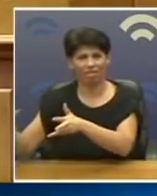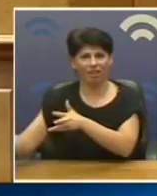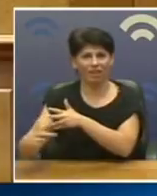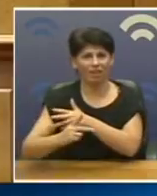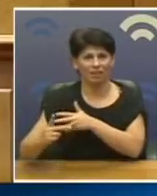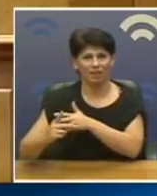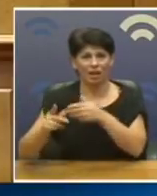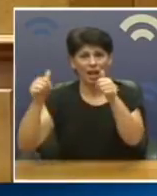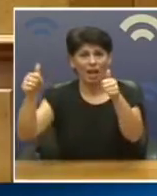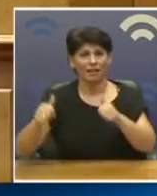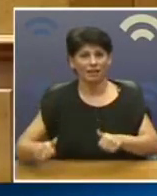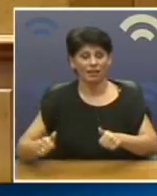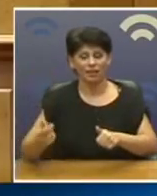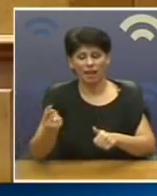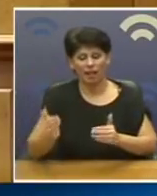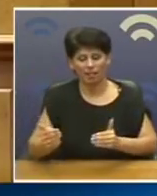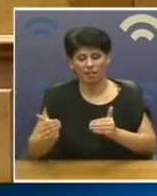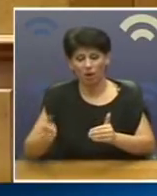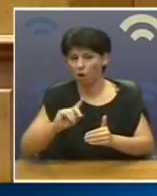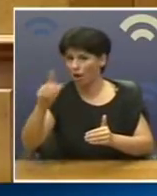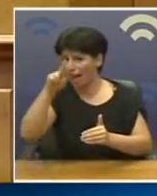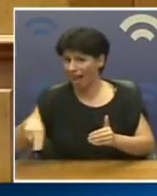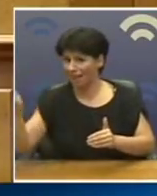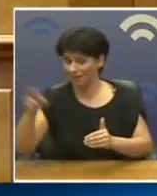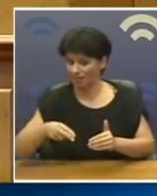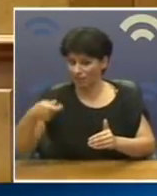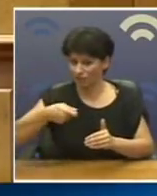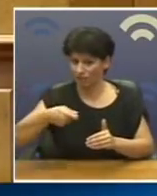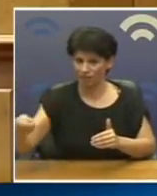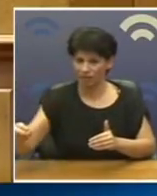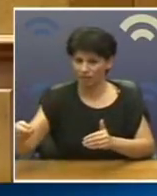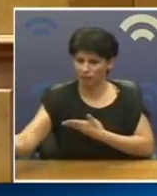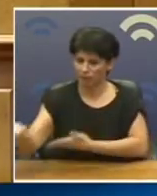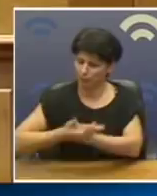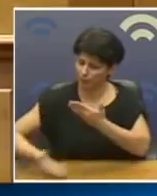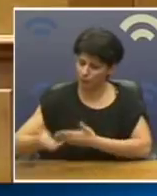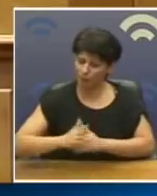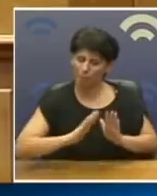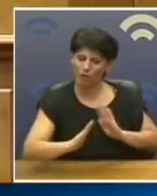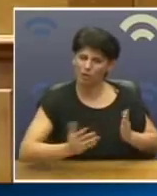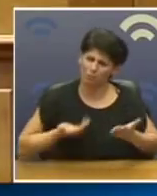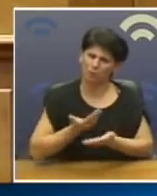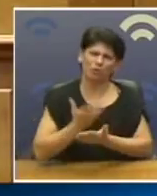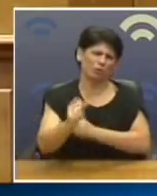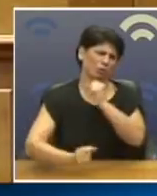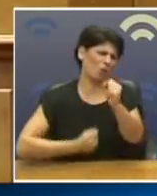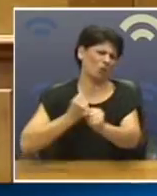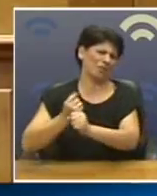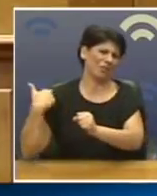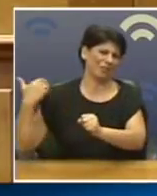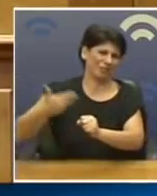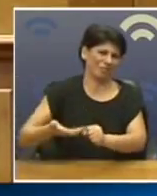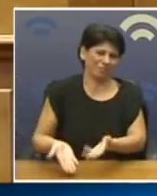μερική αναστολή και όχι ακύρωση των χρεώσεων, με αντίδωρο ενδεχομένως στην ασυλία που ζητούσαν τόσα χρόνια.